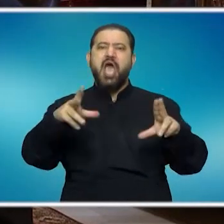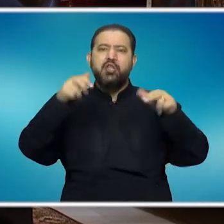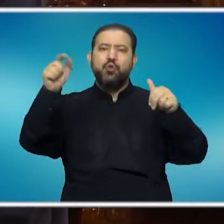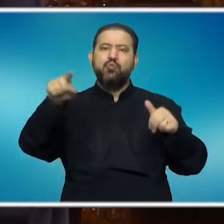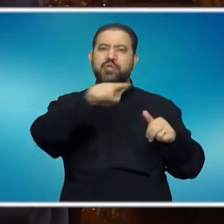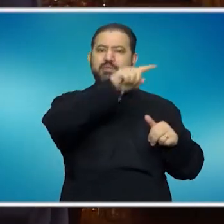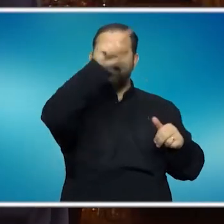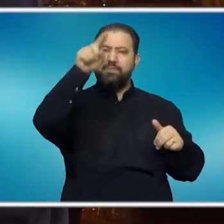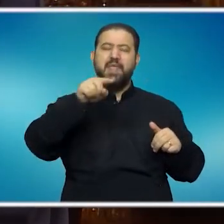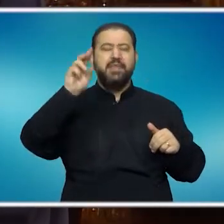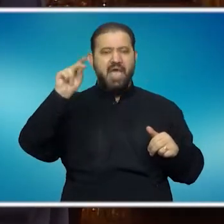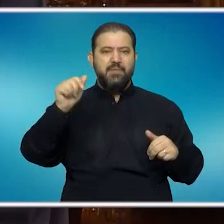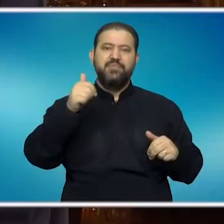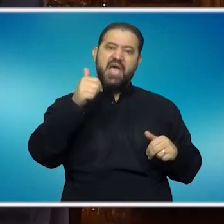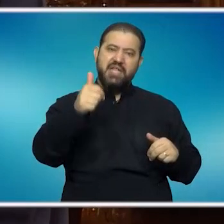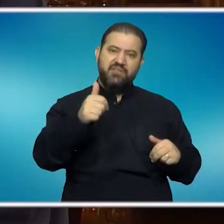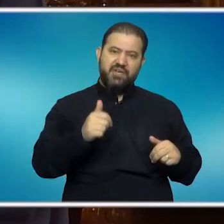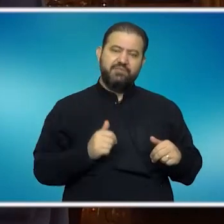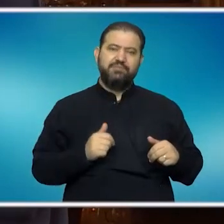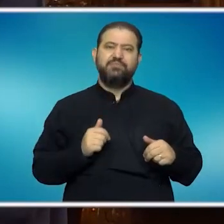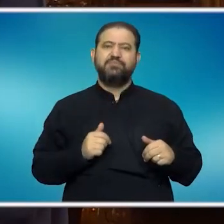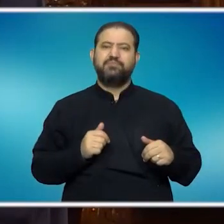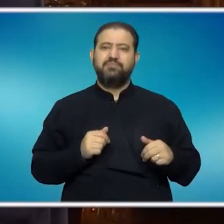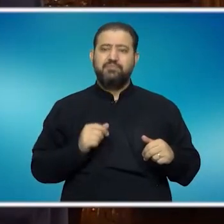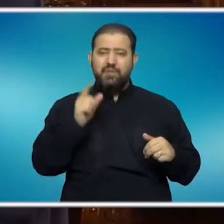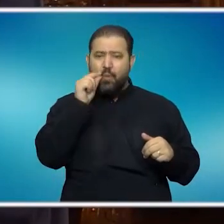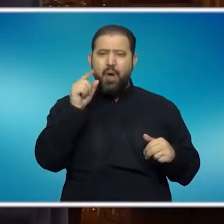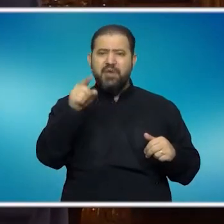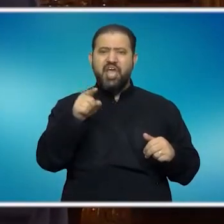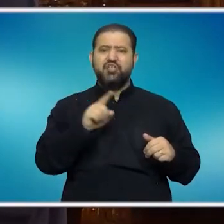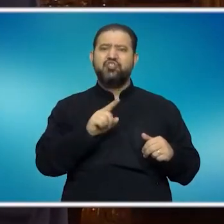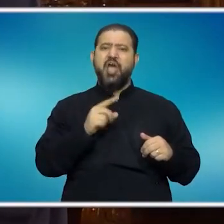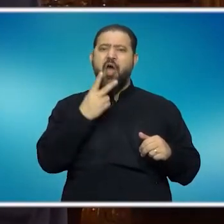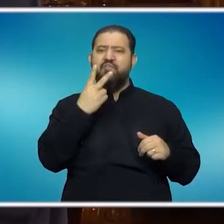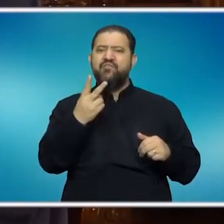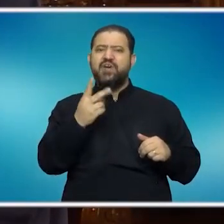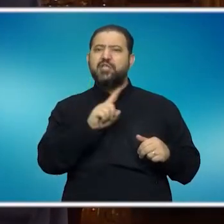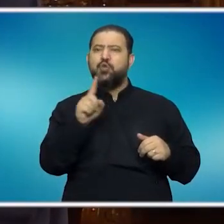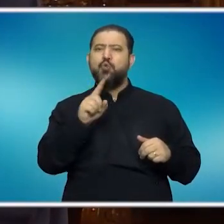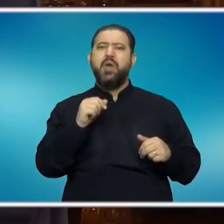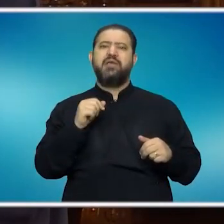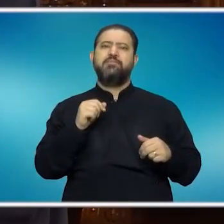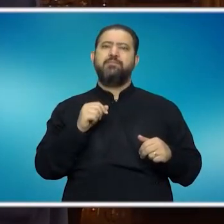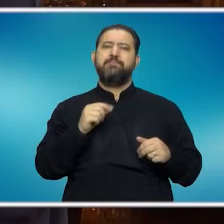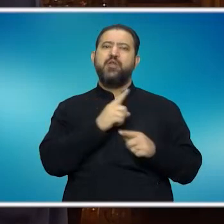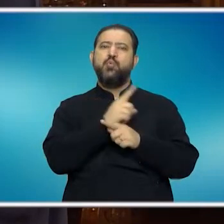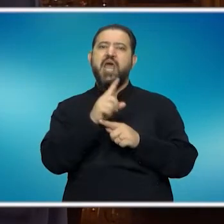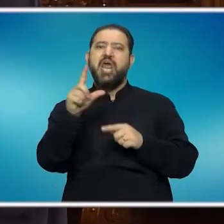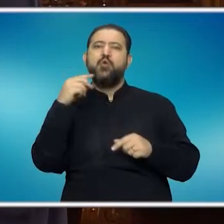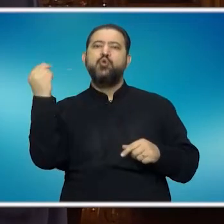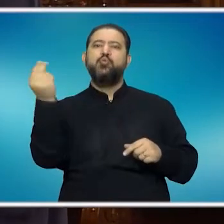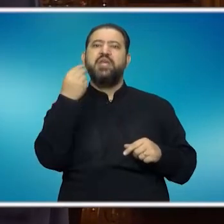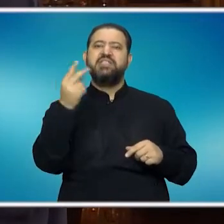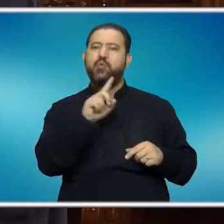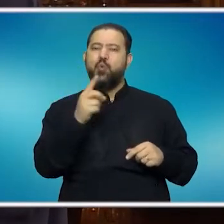din care ei provin, doar acțiunea lui Dumnezeu. nu au luat în considerare răspunsul omului.